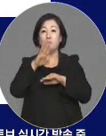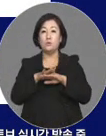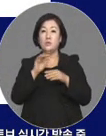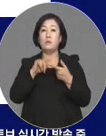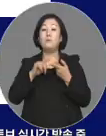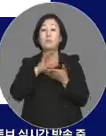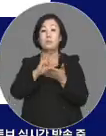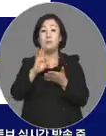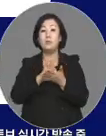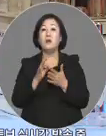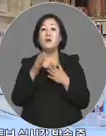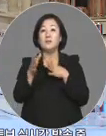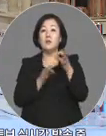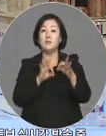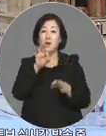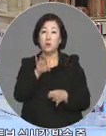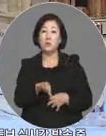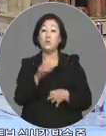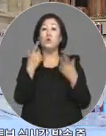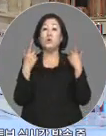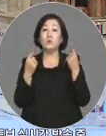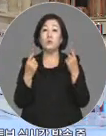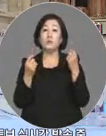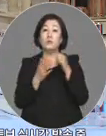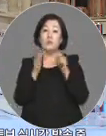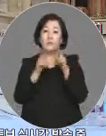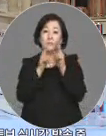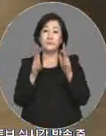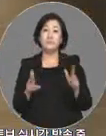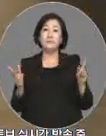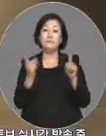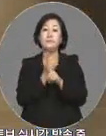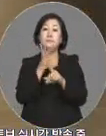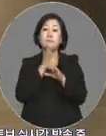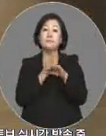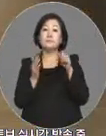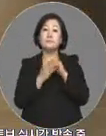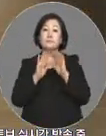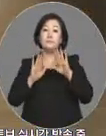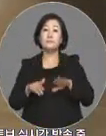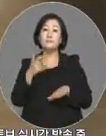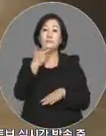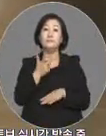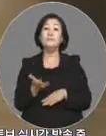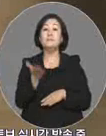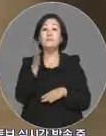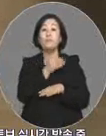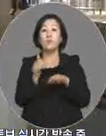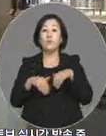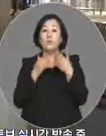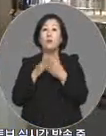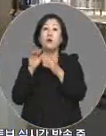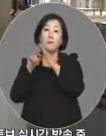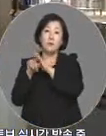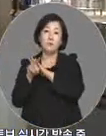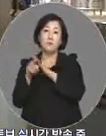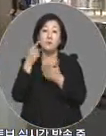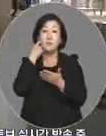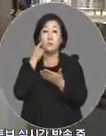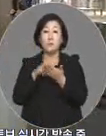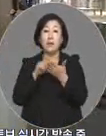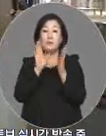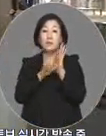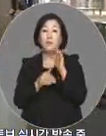유통센터도 포함됩니다. 일주일의 계도 기간을 거쳐 오는 17일부터는 방역 패스 없이 이 시설들을 이용하다